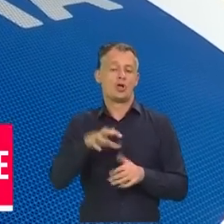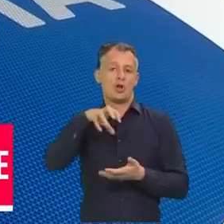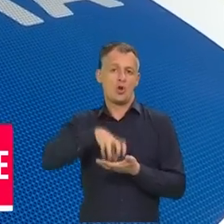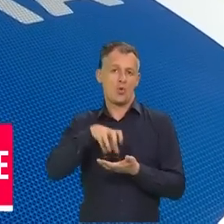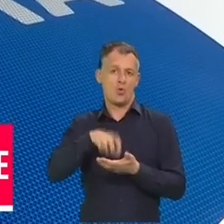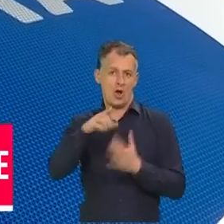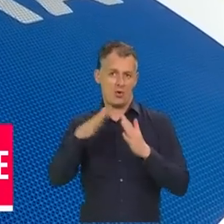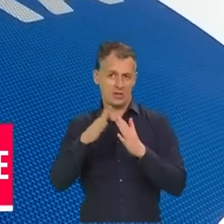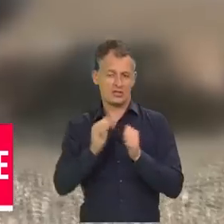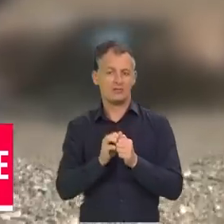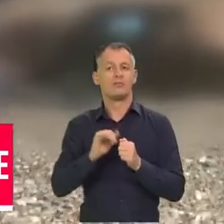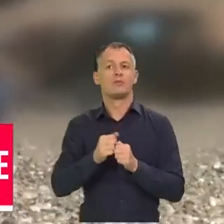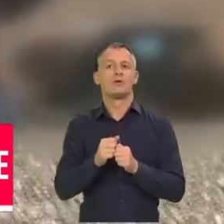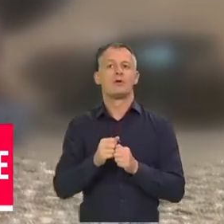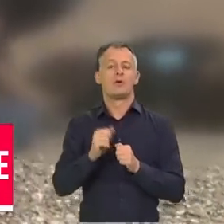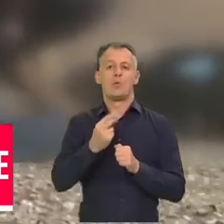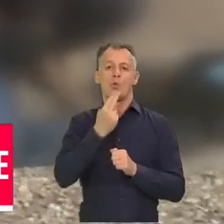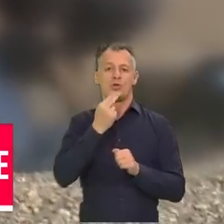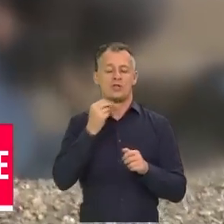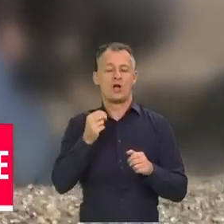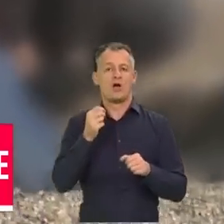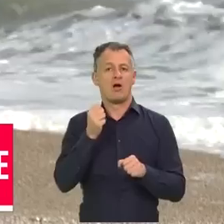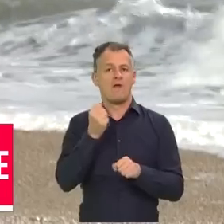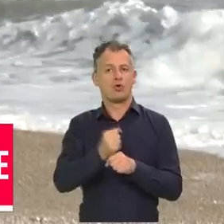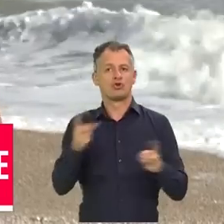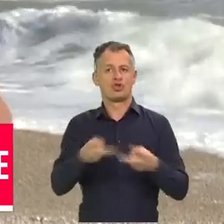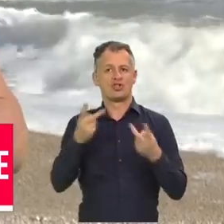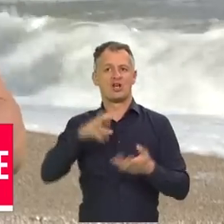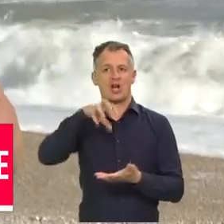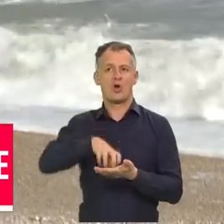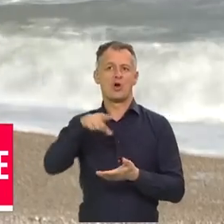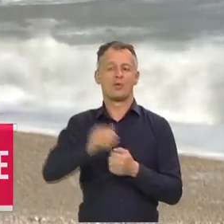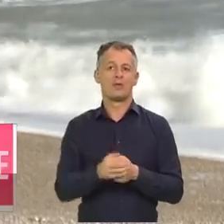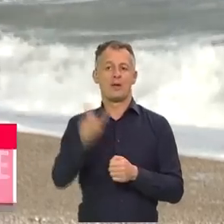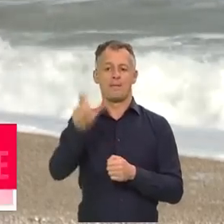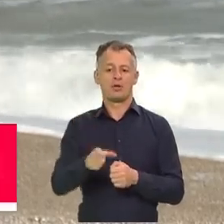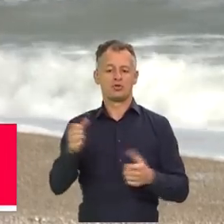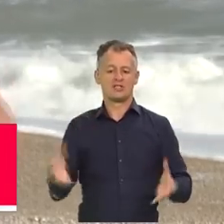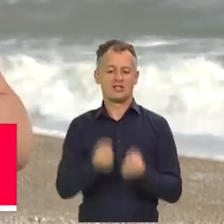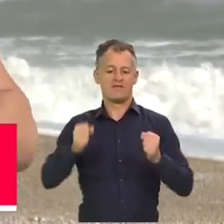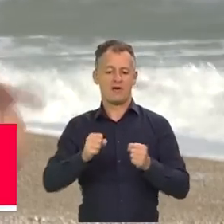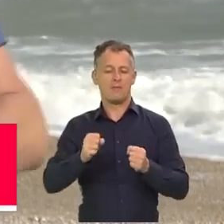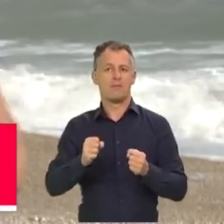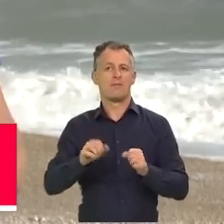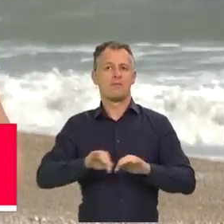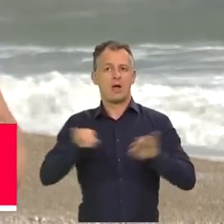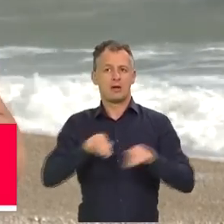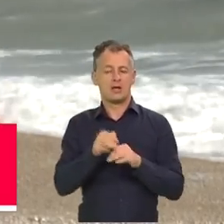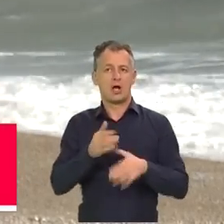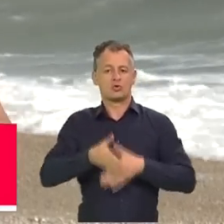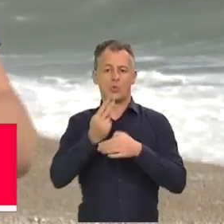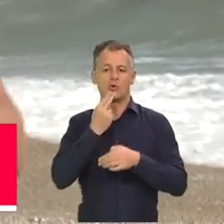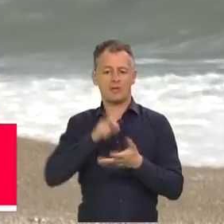s-a necat. Criminaliștii au făcut cercetare la fața locului. Salvamarii acum ajută poliția în anchetă, mergând pe plajă